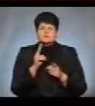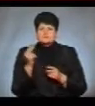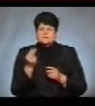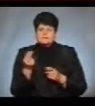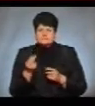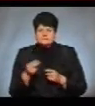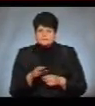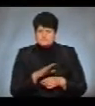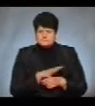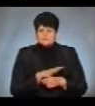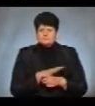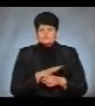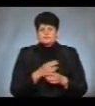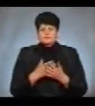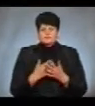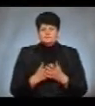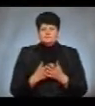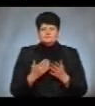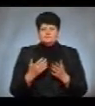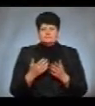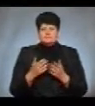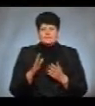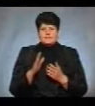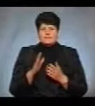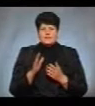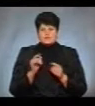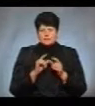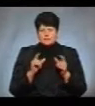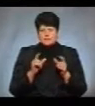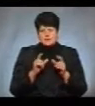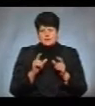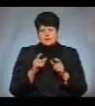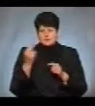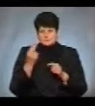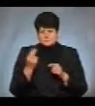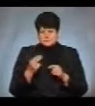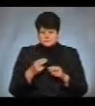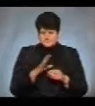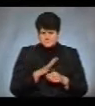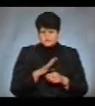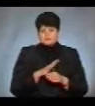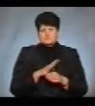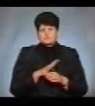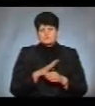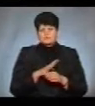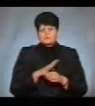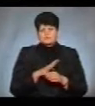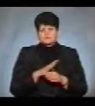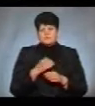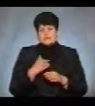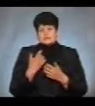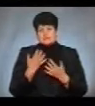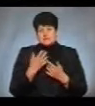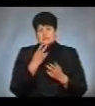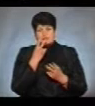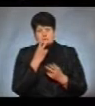у нас різні школи, там Галицька, Волинська школа, Подільська школа церковного будівництва. Наскільки яскраво